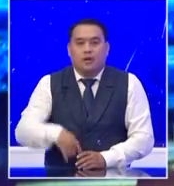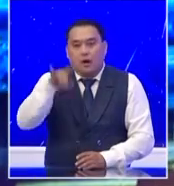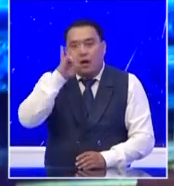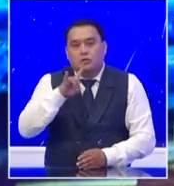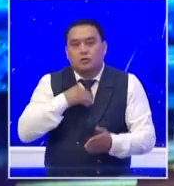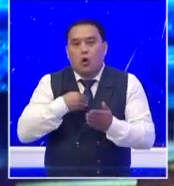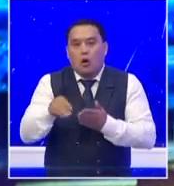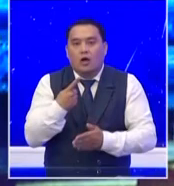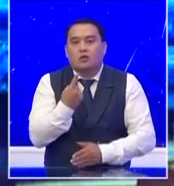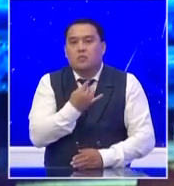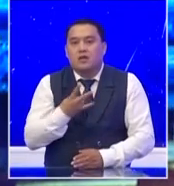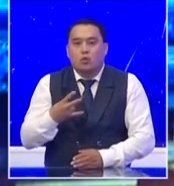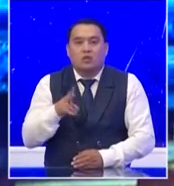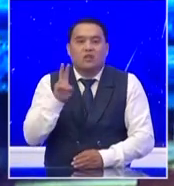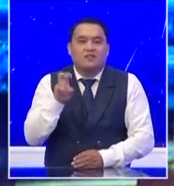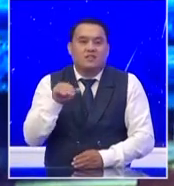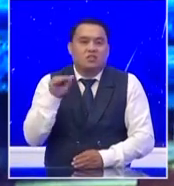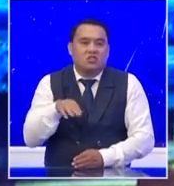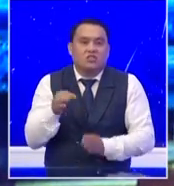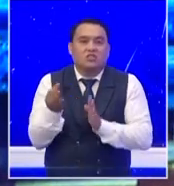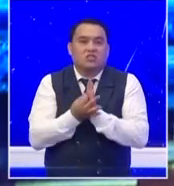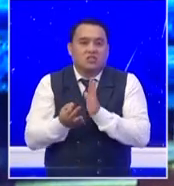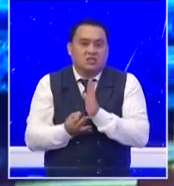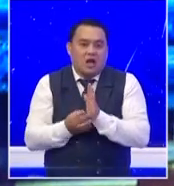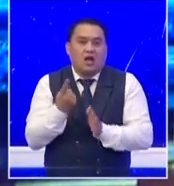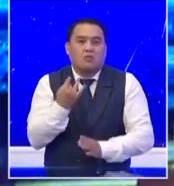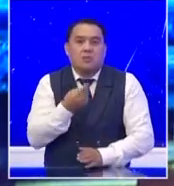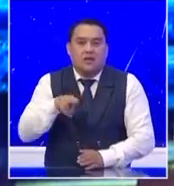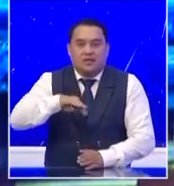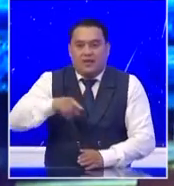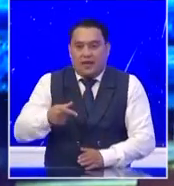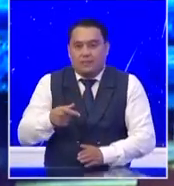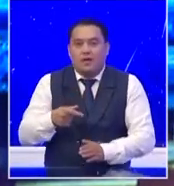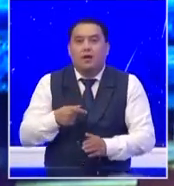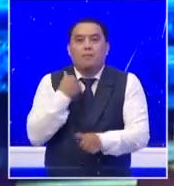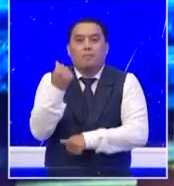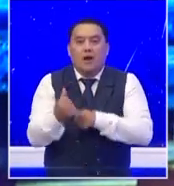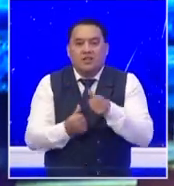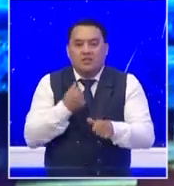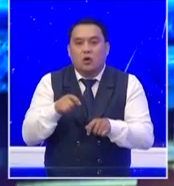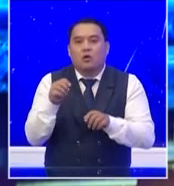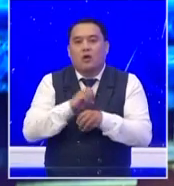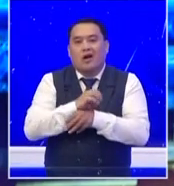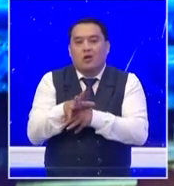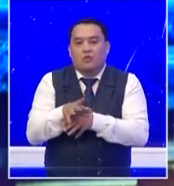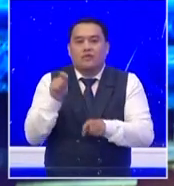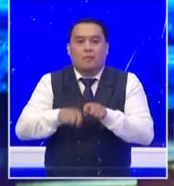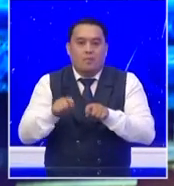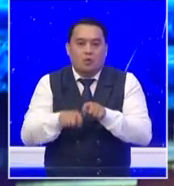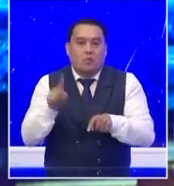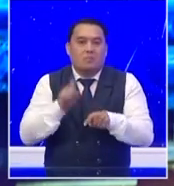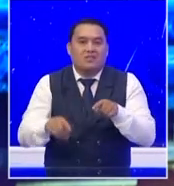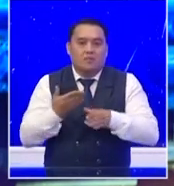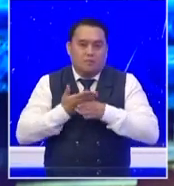Казахстан закупит 1 200 000 ПЦР-тестов на миллиард тенге. Забор материалов на коронавирус будут осуществлять и бригады